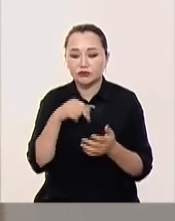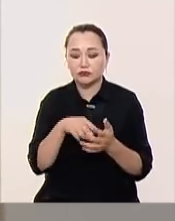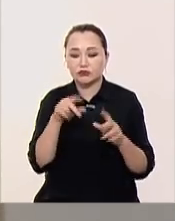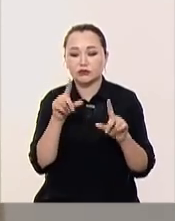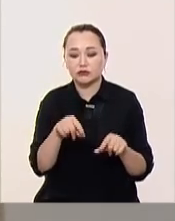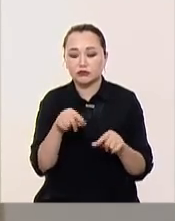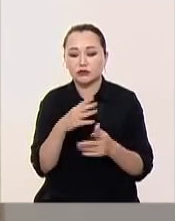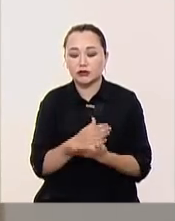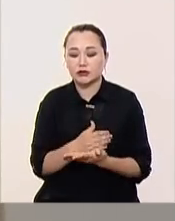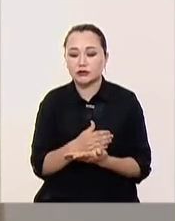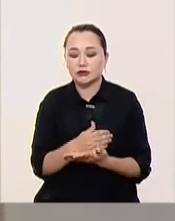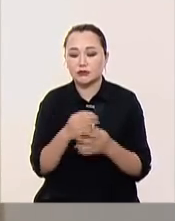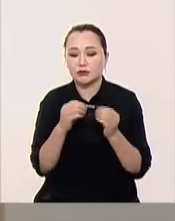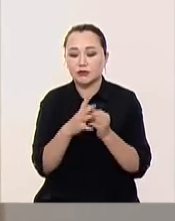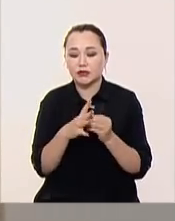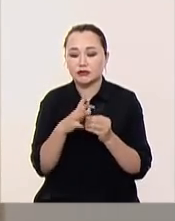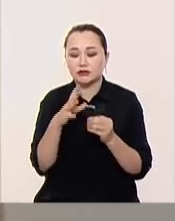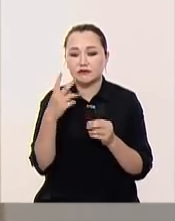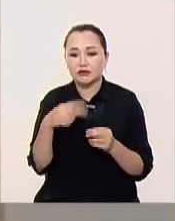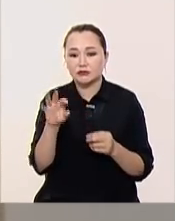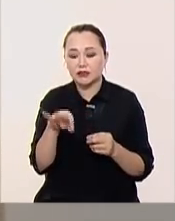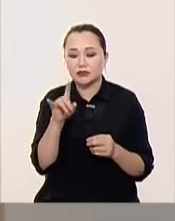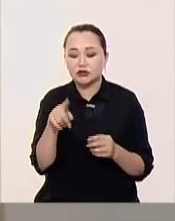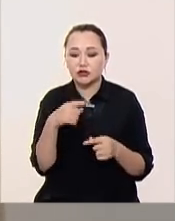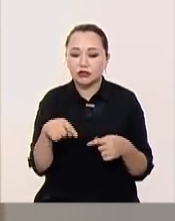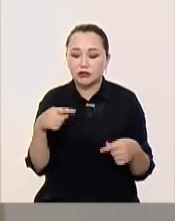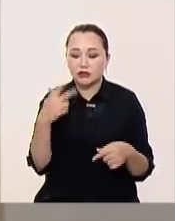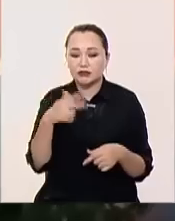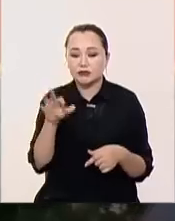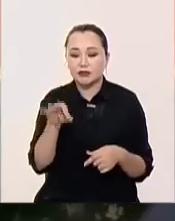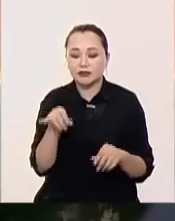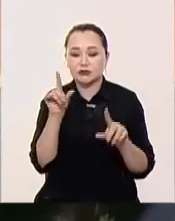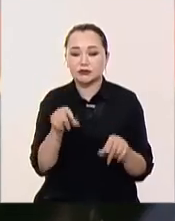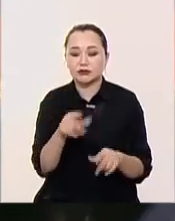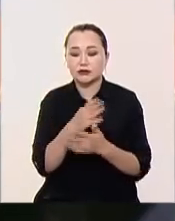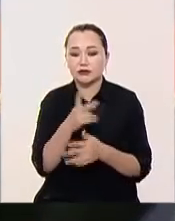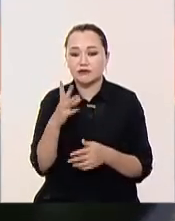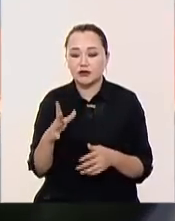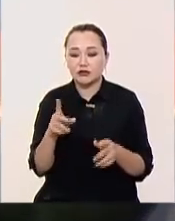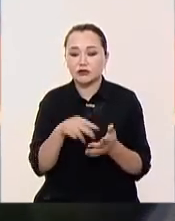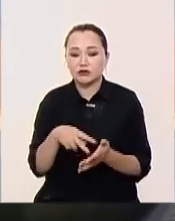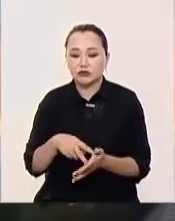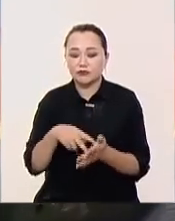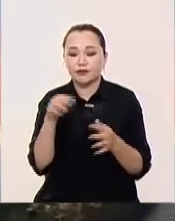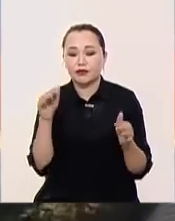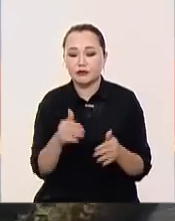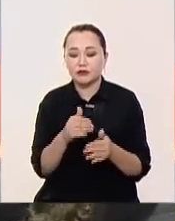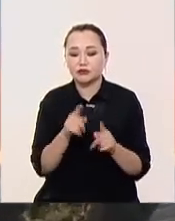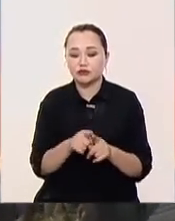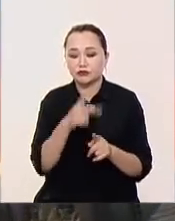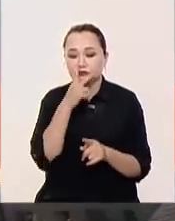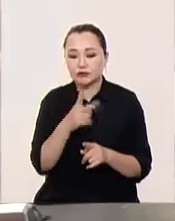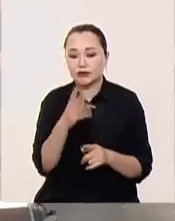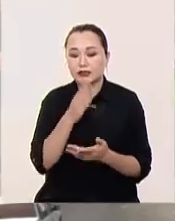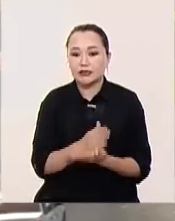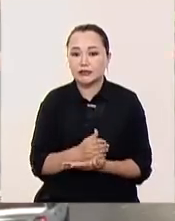жатыр өздері. 15-20%, кейбіреулері 30%-ға дейін түсіріп жатыр. Пәтерлердің де бағасында біршама төмендеу байқалады дейді. Сала